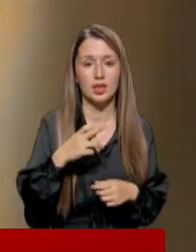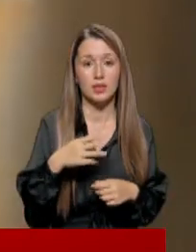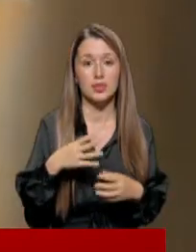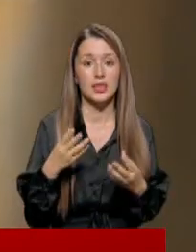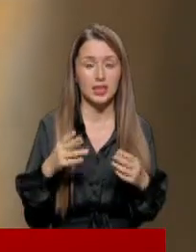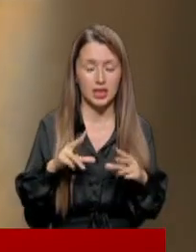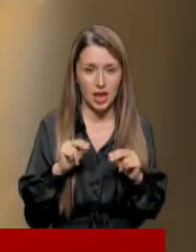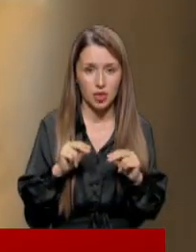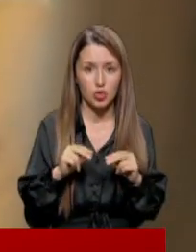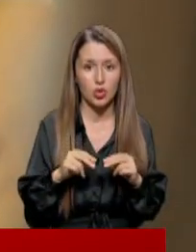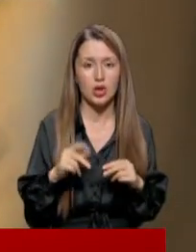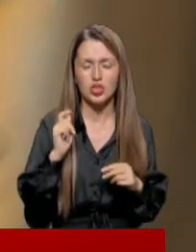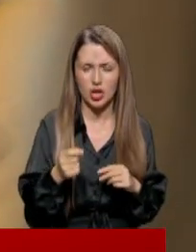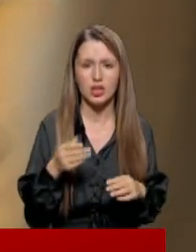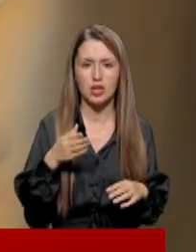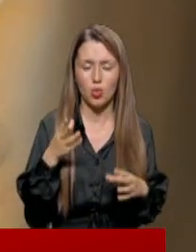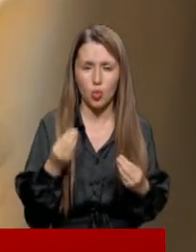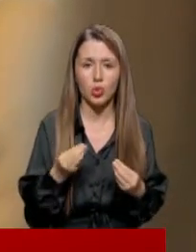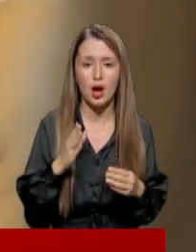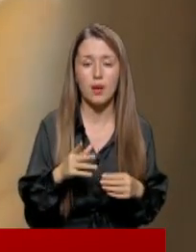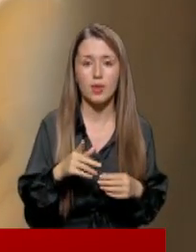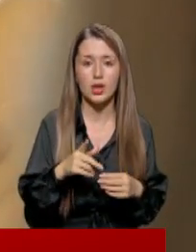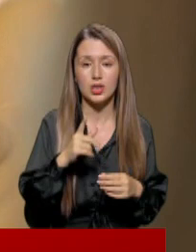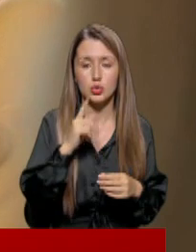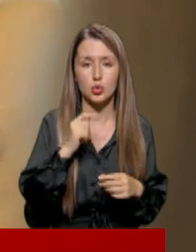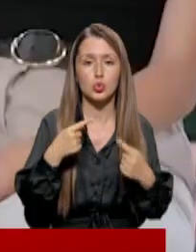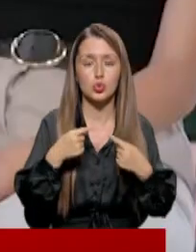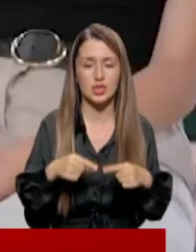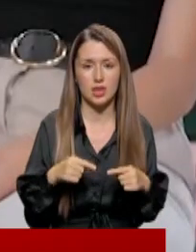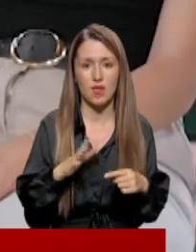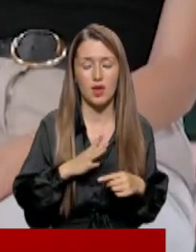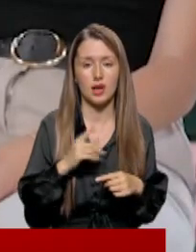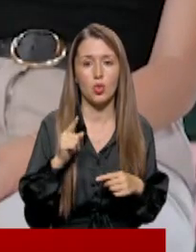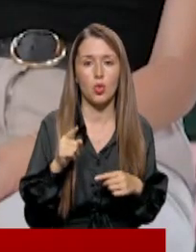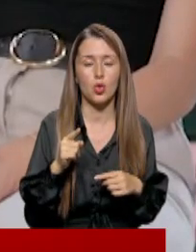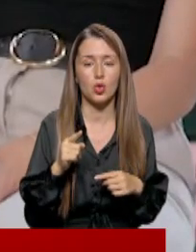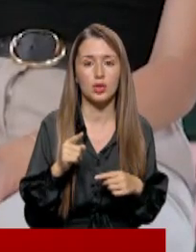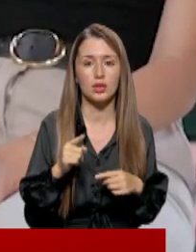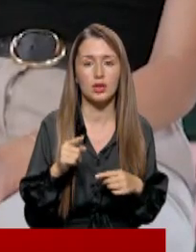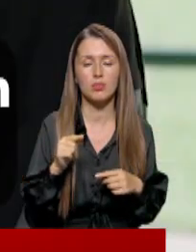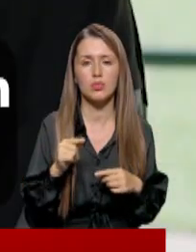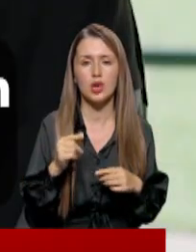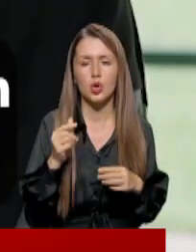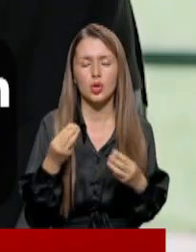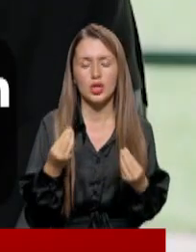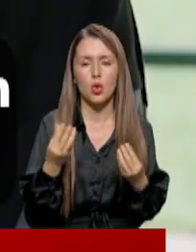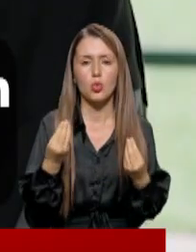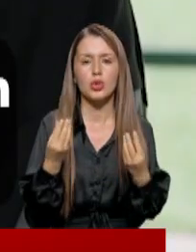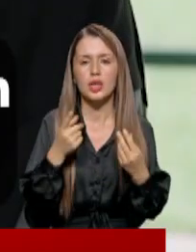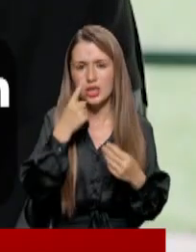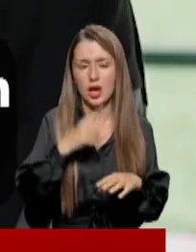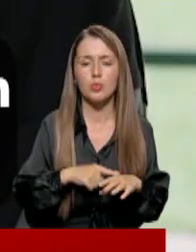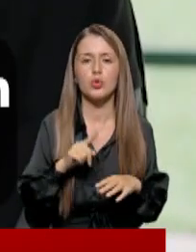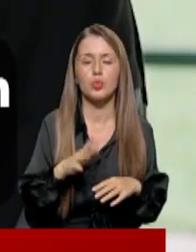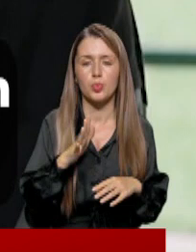rağmen tüm şartları karşılıyoruz. Ama bir sözlü mülakat sistemi var ve ben orada liyakatın olduğuna inanmıyorum. 5 yıl sonrası için şu